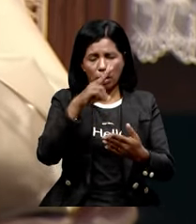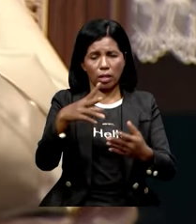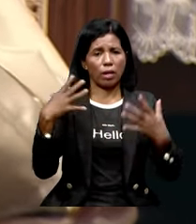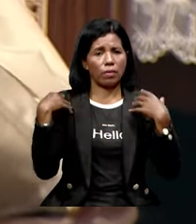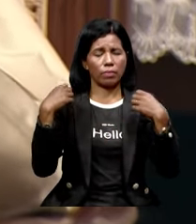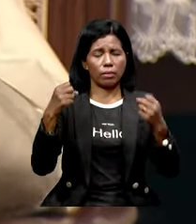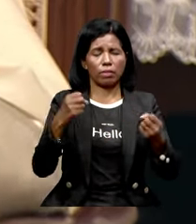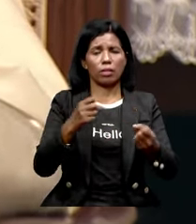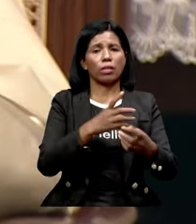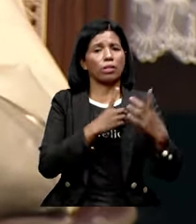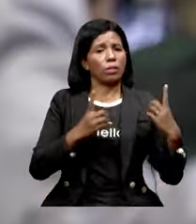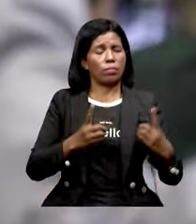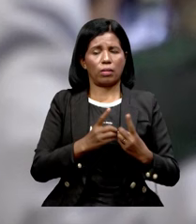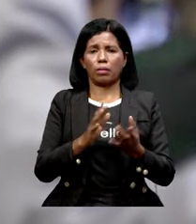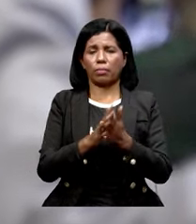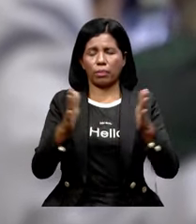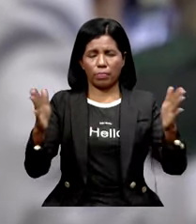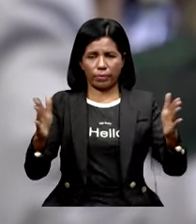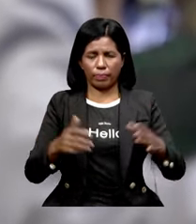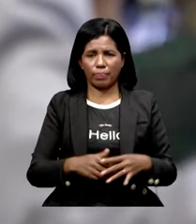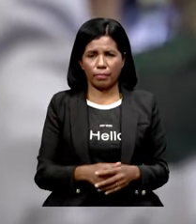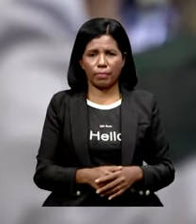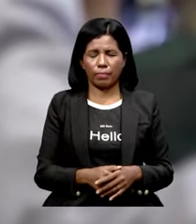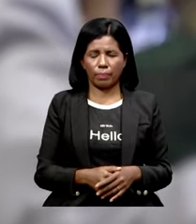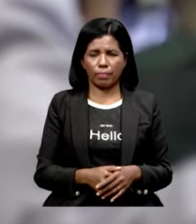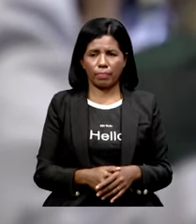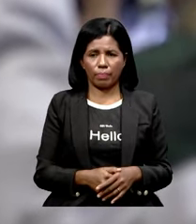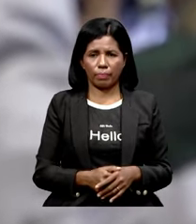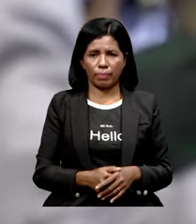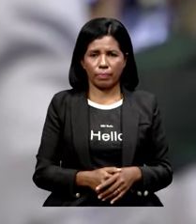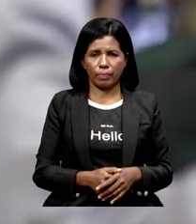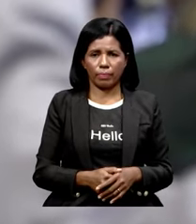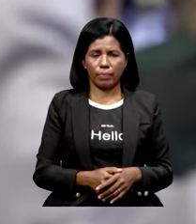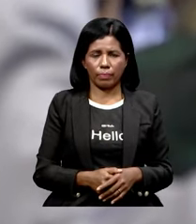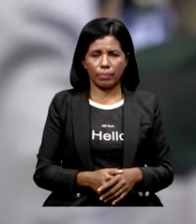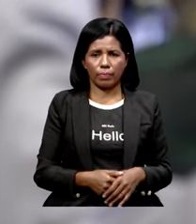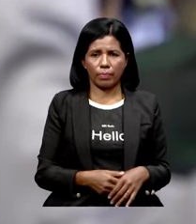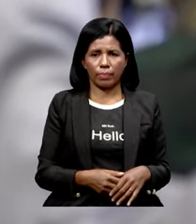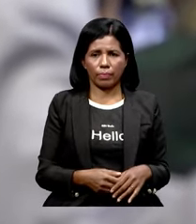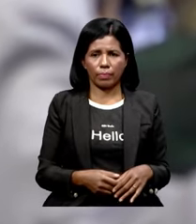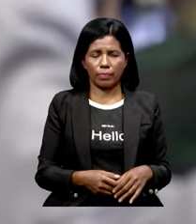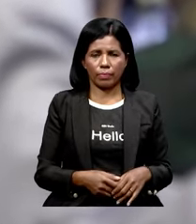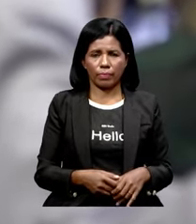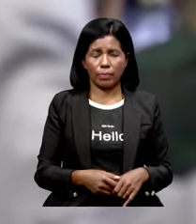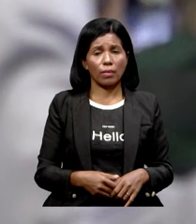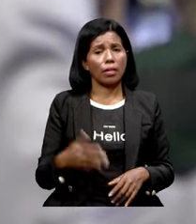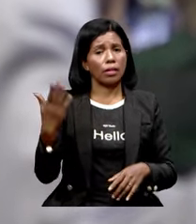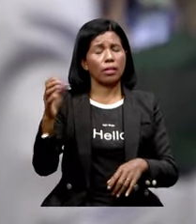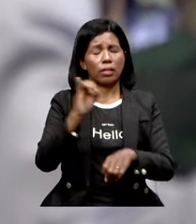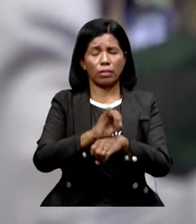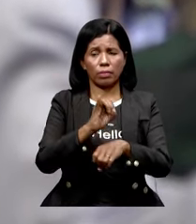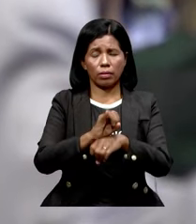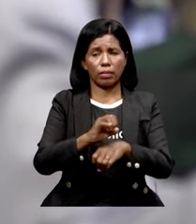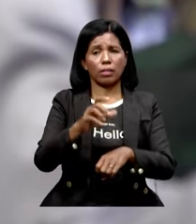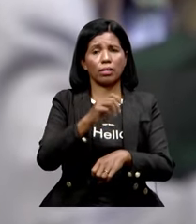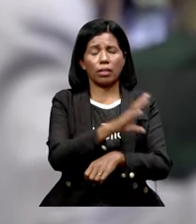kasih yang luas dan besar. Così sollevarlo per ridargli speranza. E incontro nel líder máximo